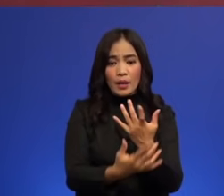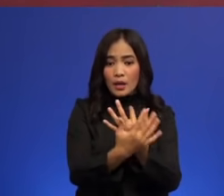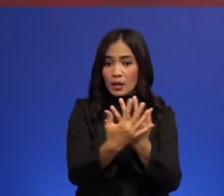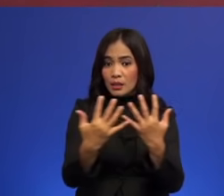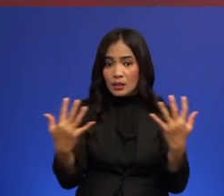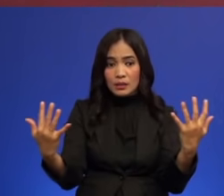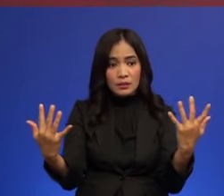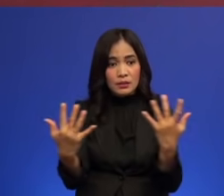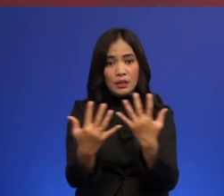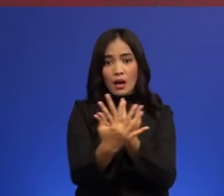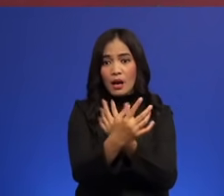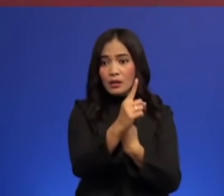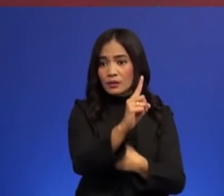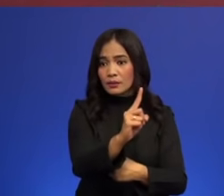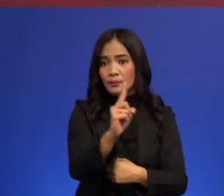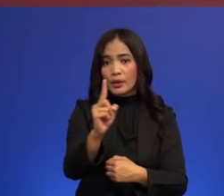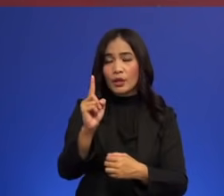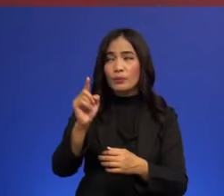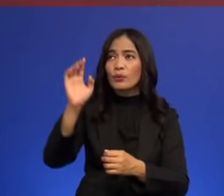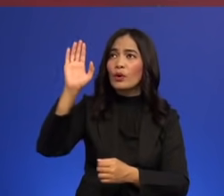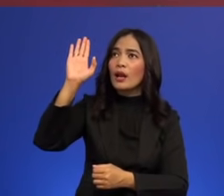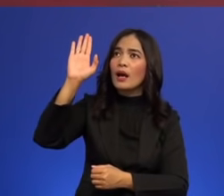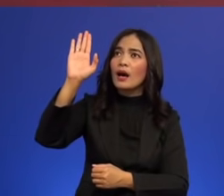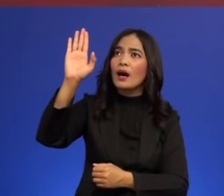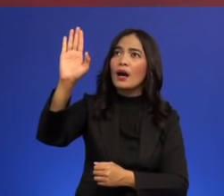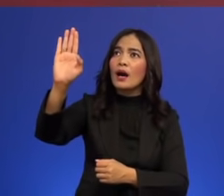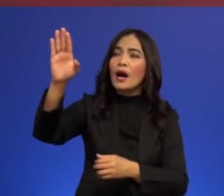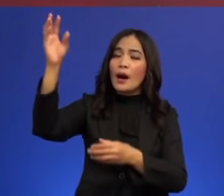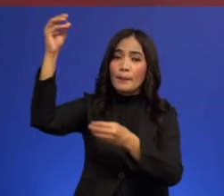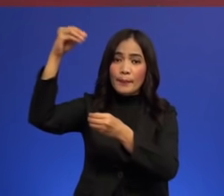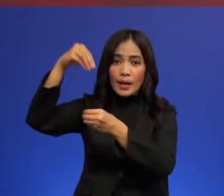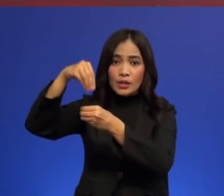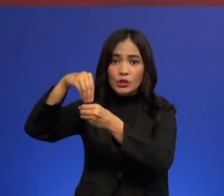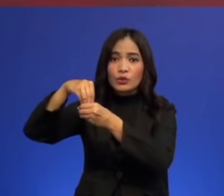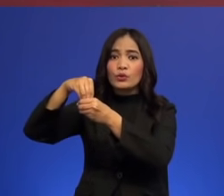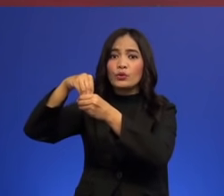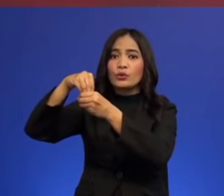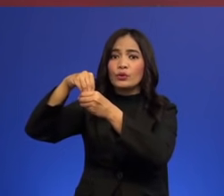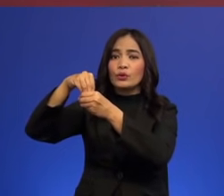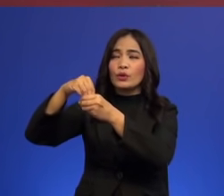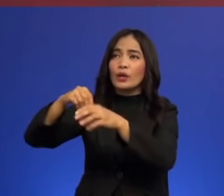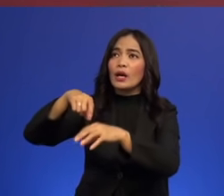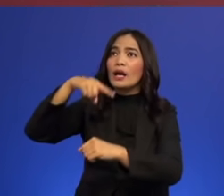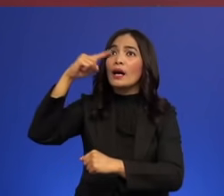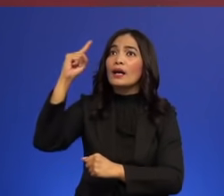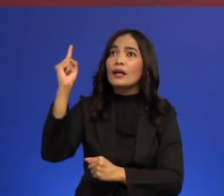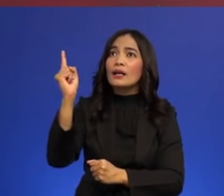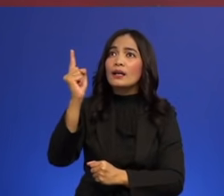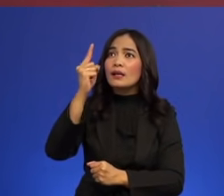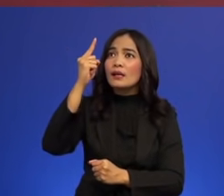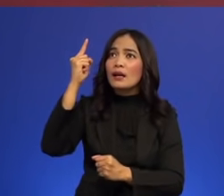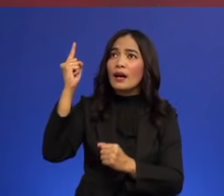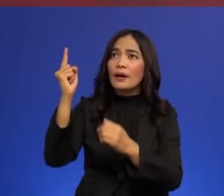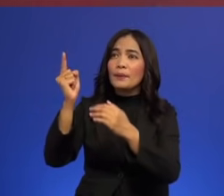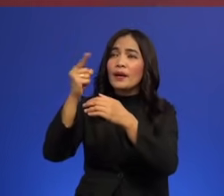Setiap insan berpulang masuk